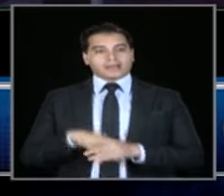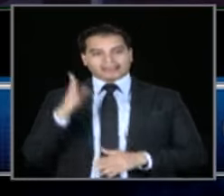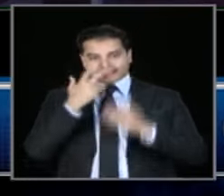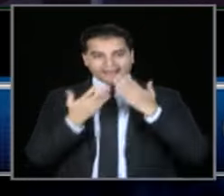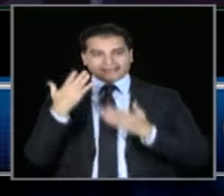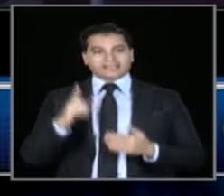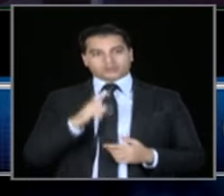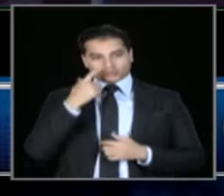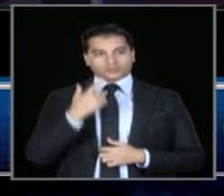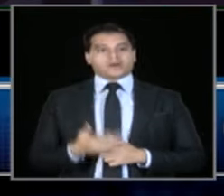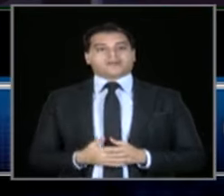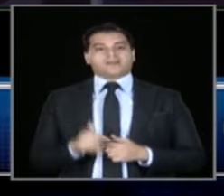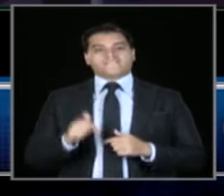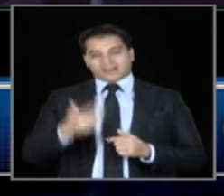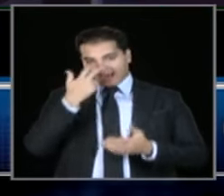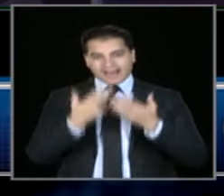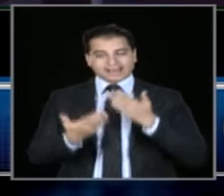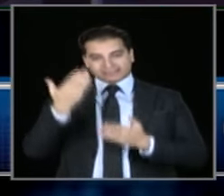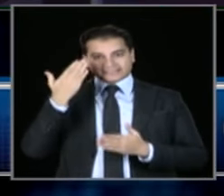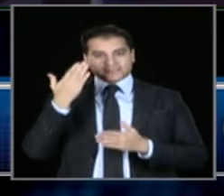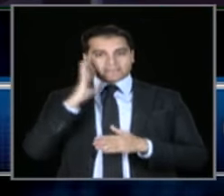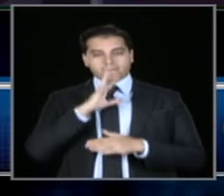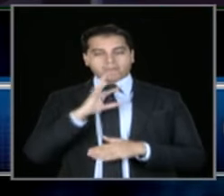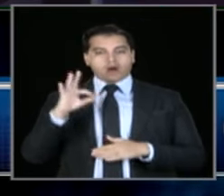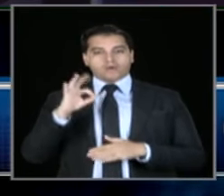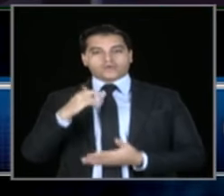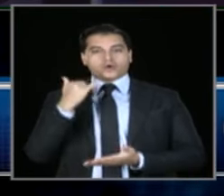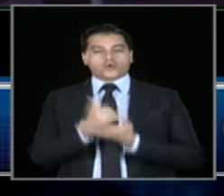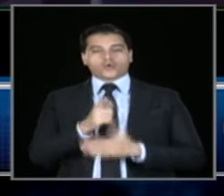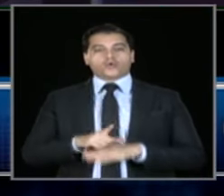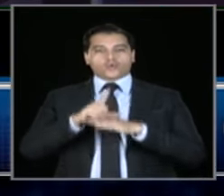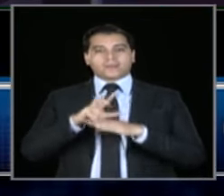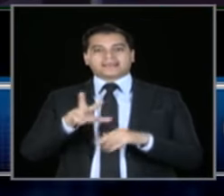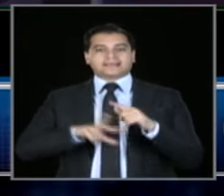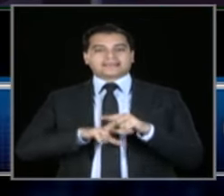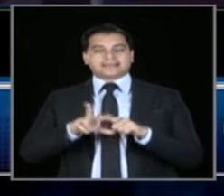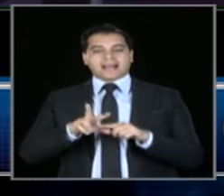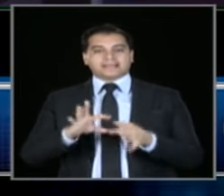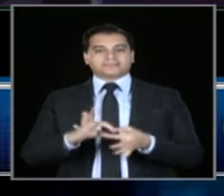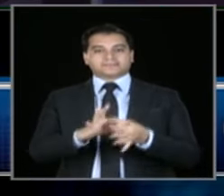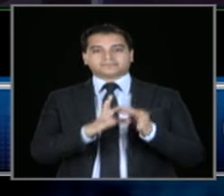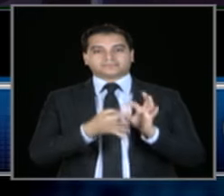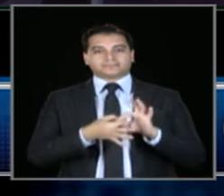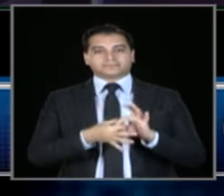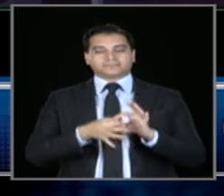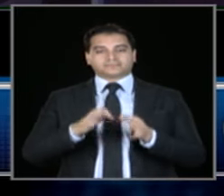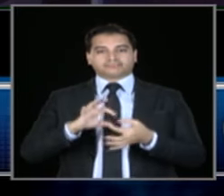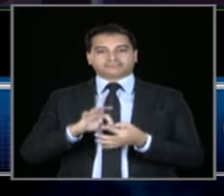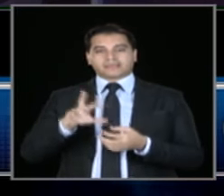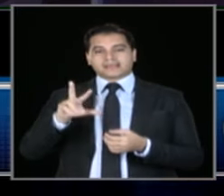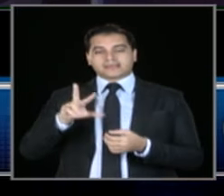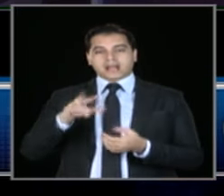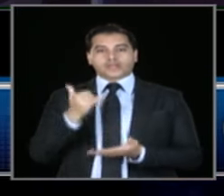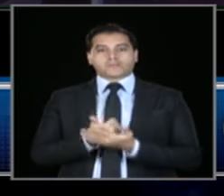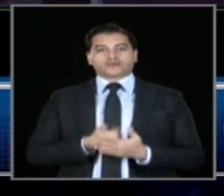تاريخ، كان الحكم الثلاثي الأول تحالفا بين ثلاثة سياسيين